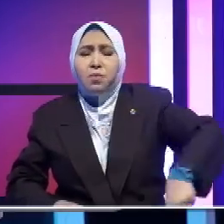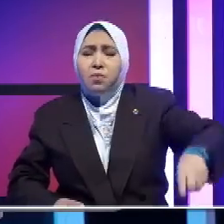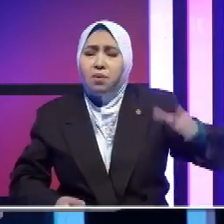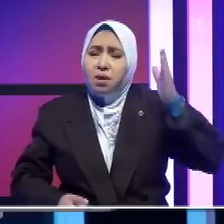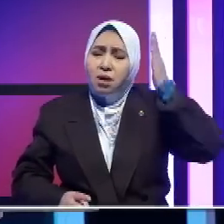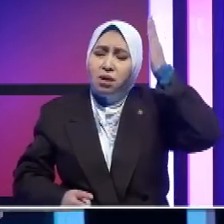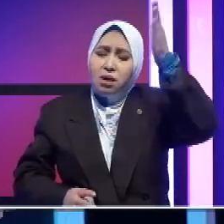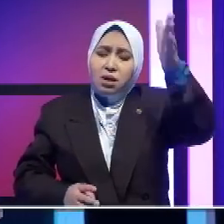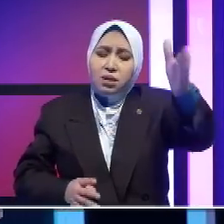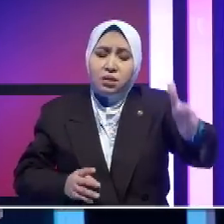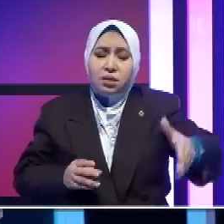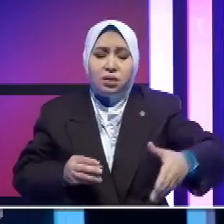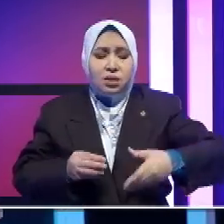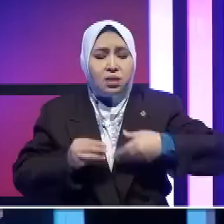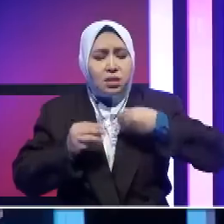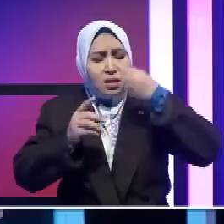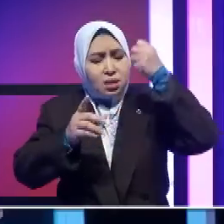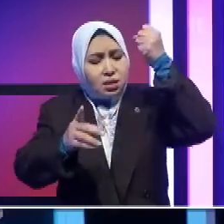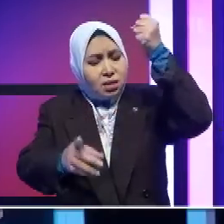عليكم